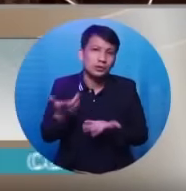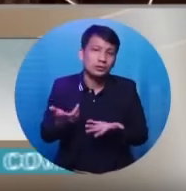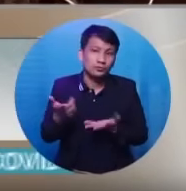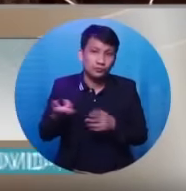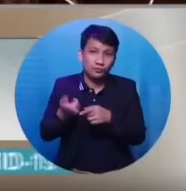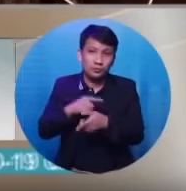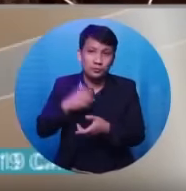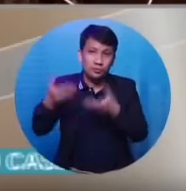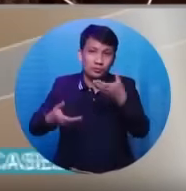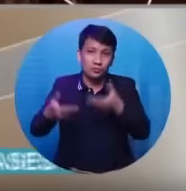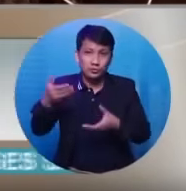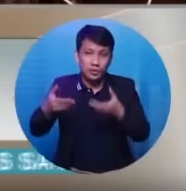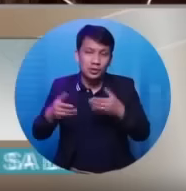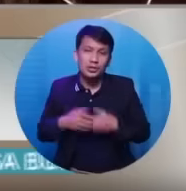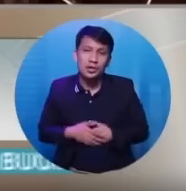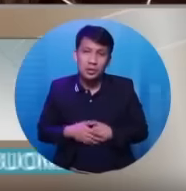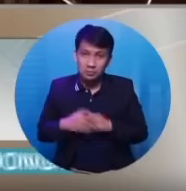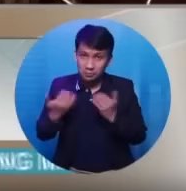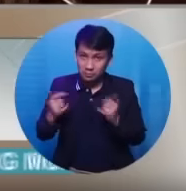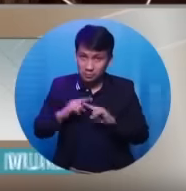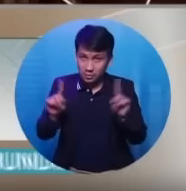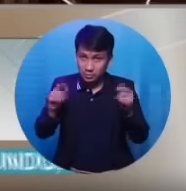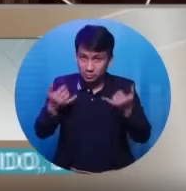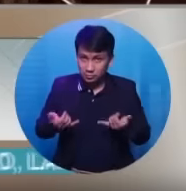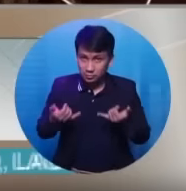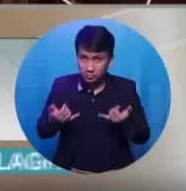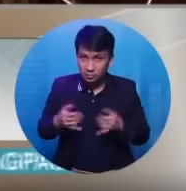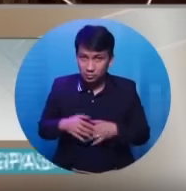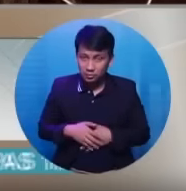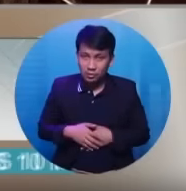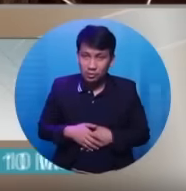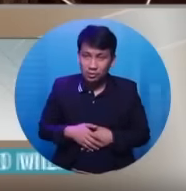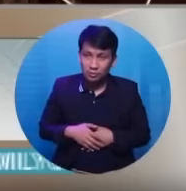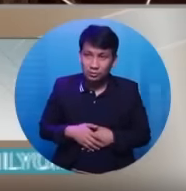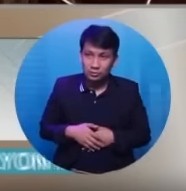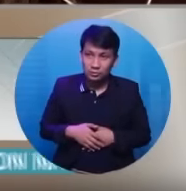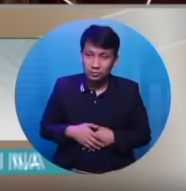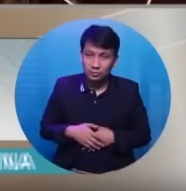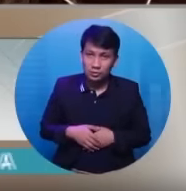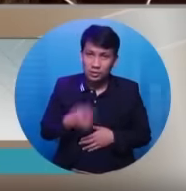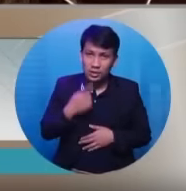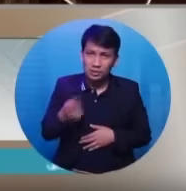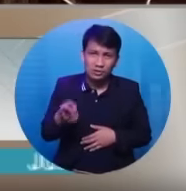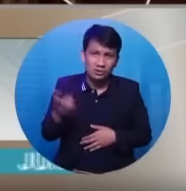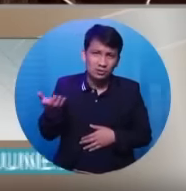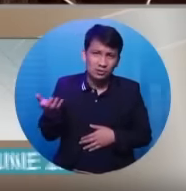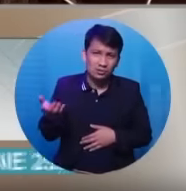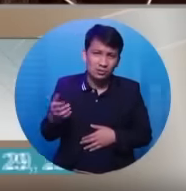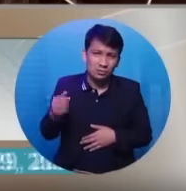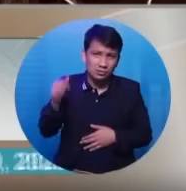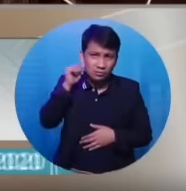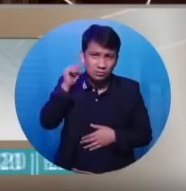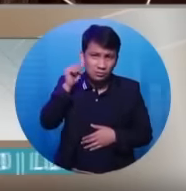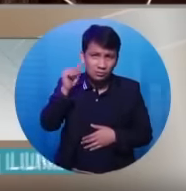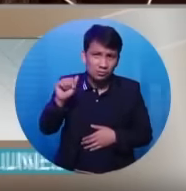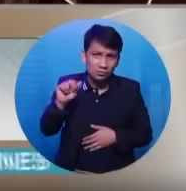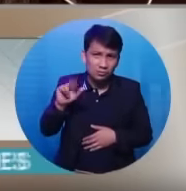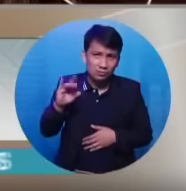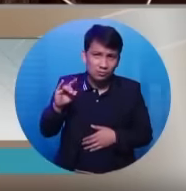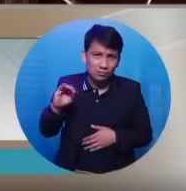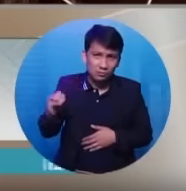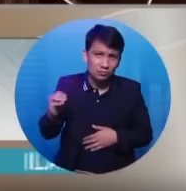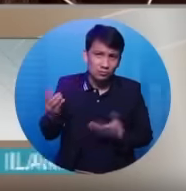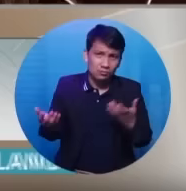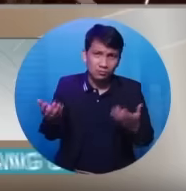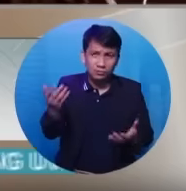problema. Okay. For the meantime, ako, sir. Ako, sir, ganito. Yung sinasabi kong audio recording, sir, pwede ba maging basis yun para at